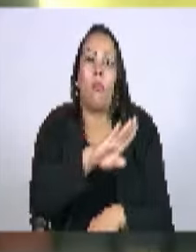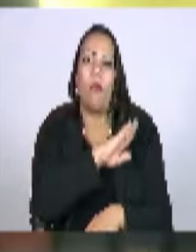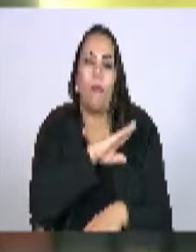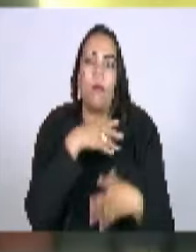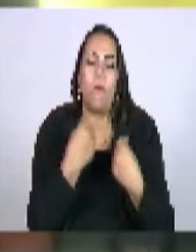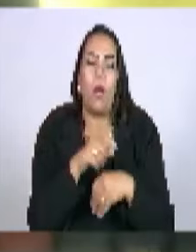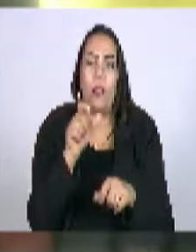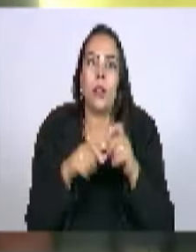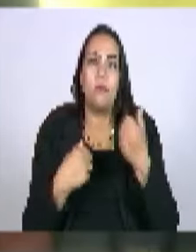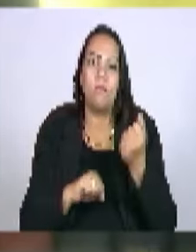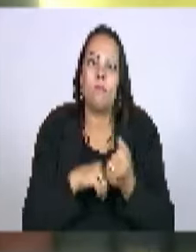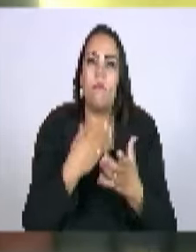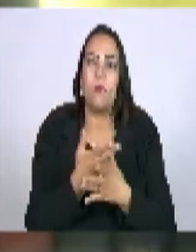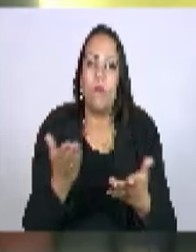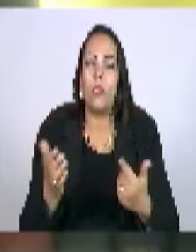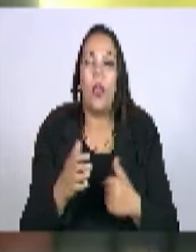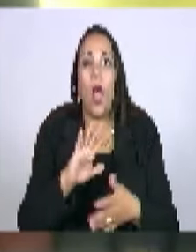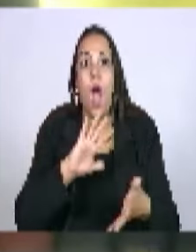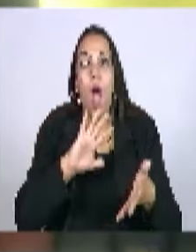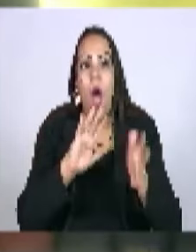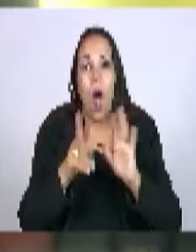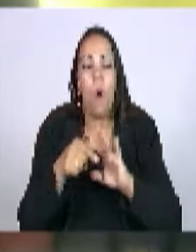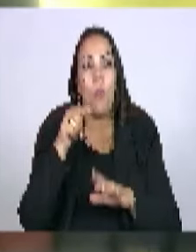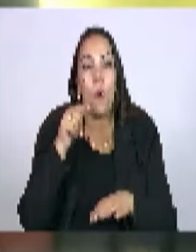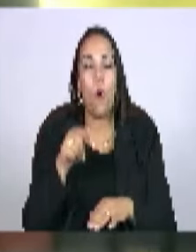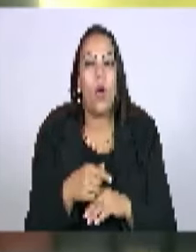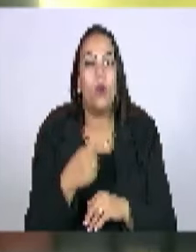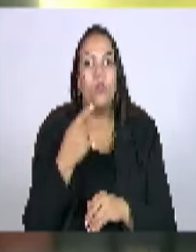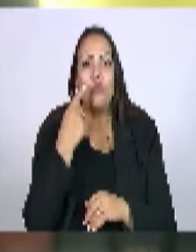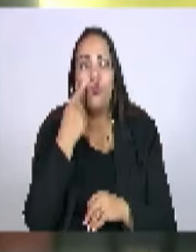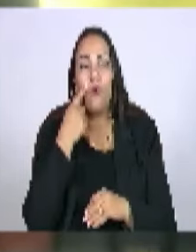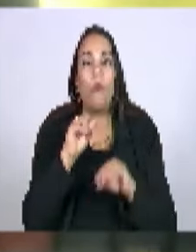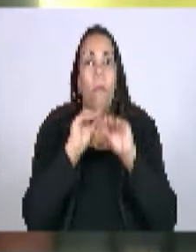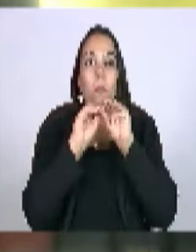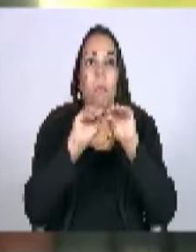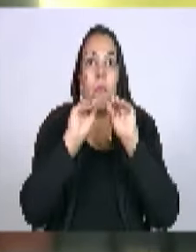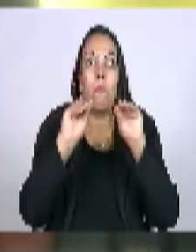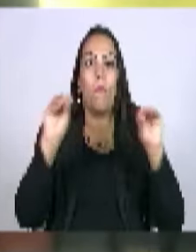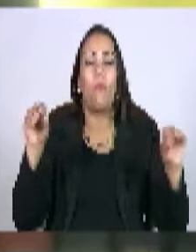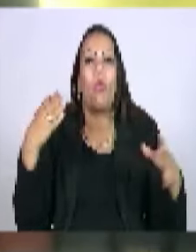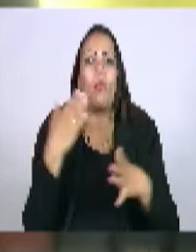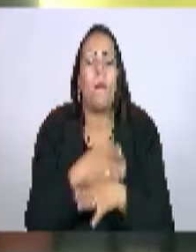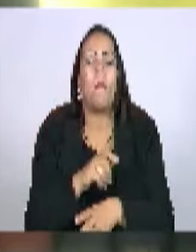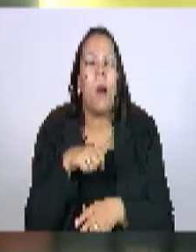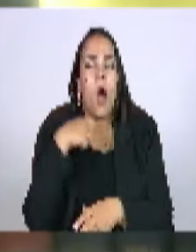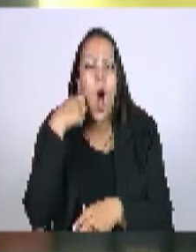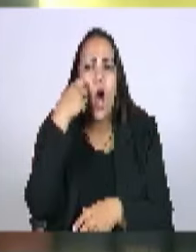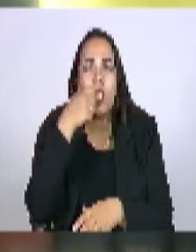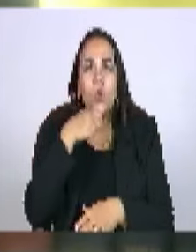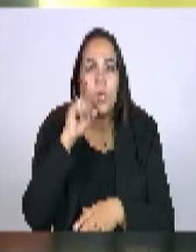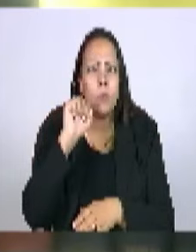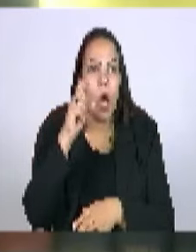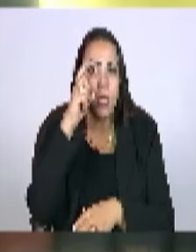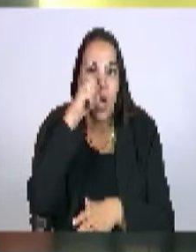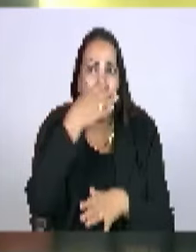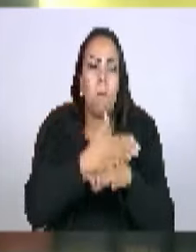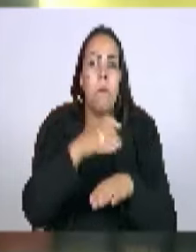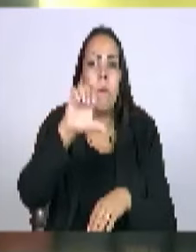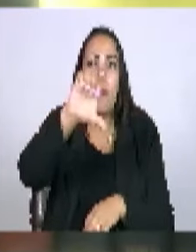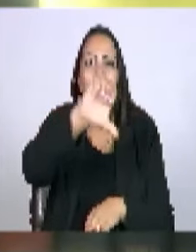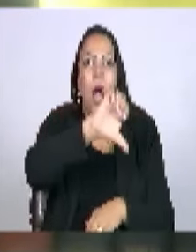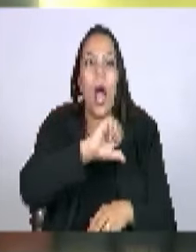انصار ان هي بتصل بالدعايه السوداء الخاصه بها لبقع عديده